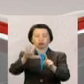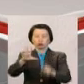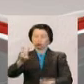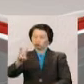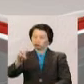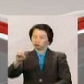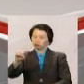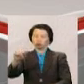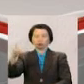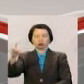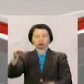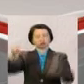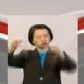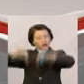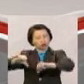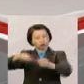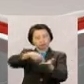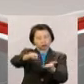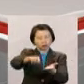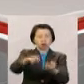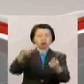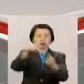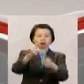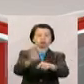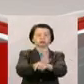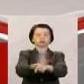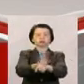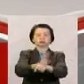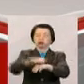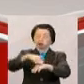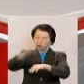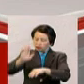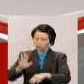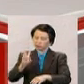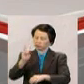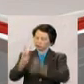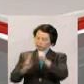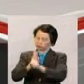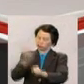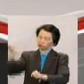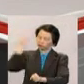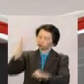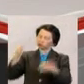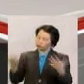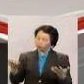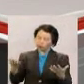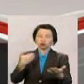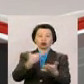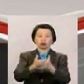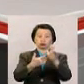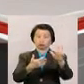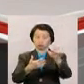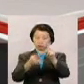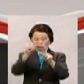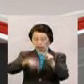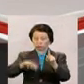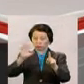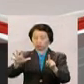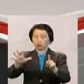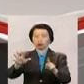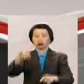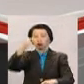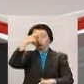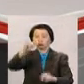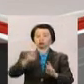2018 yang gagal dibayar balik kepada pembayar cukai lebih 6 tahun dahulu. Setakat 31 Mei lalu,